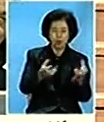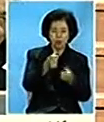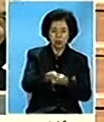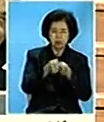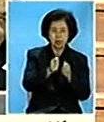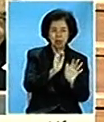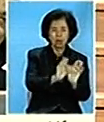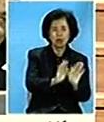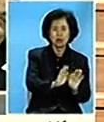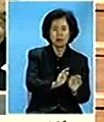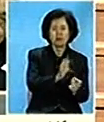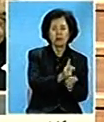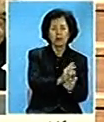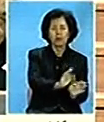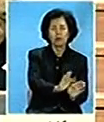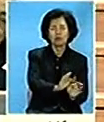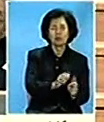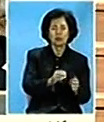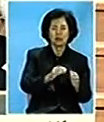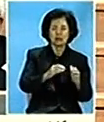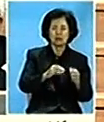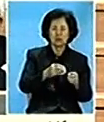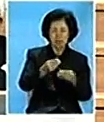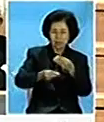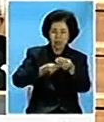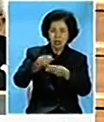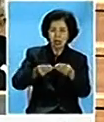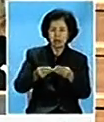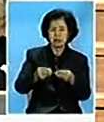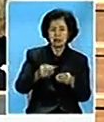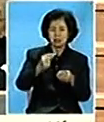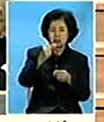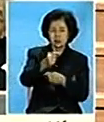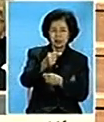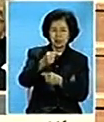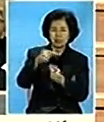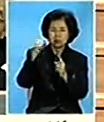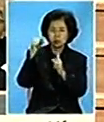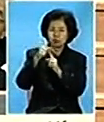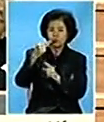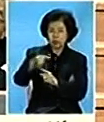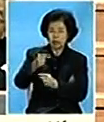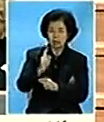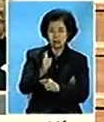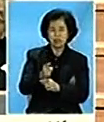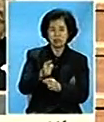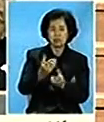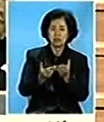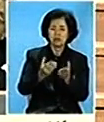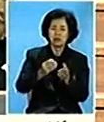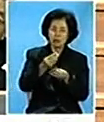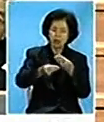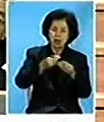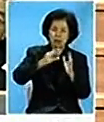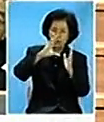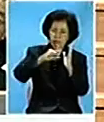กดังของรัฐบาลแล้วถ้าหากว่ามีการขายในลักษณะของ G2G อย่างแท้จริงแม้ว่าจะขายขาดทุนนะครับแต่ก็ยัง